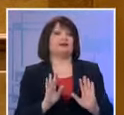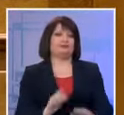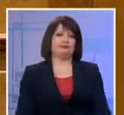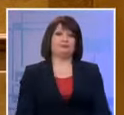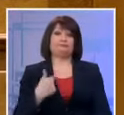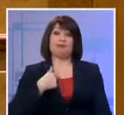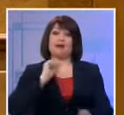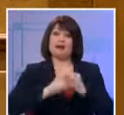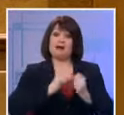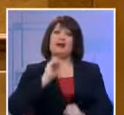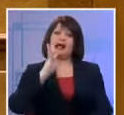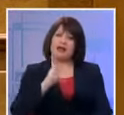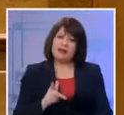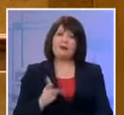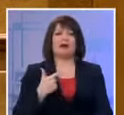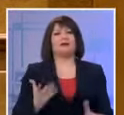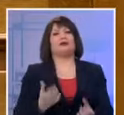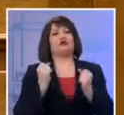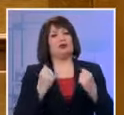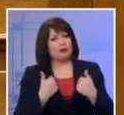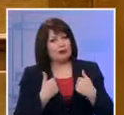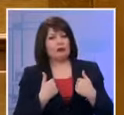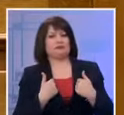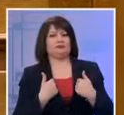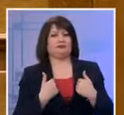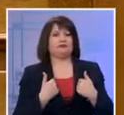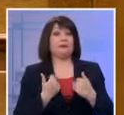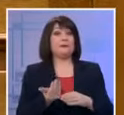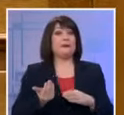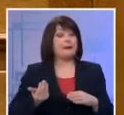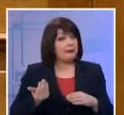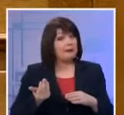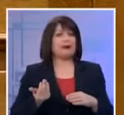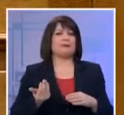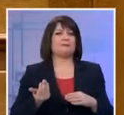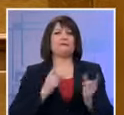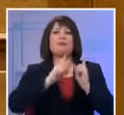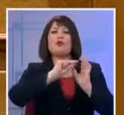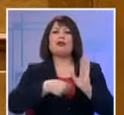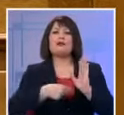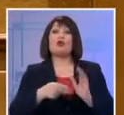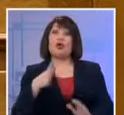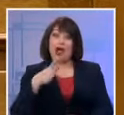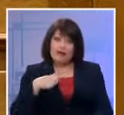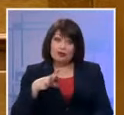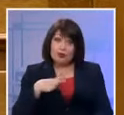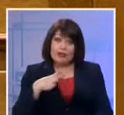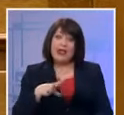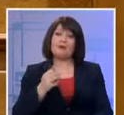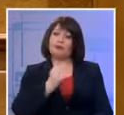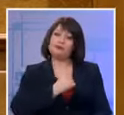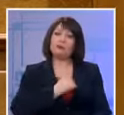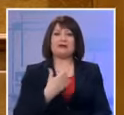Εμείς αγωνιζόμαστε κάθε μέρα για να βγείτε και για να βγούμε εμείς πριν από το μνημόνιο. Αυτό θέλαμε. Αυτή είναι η θέση